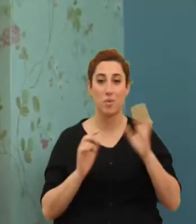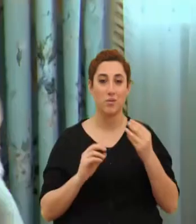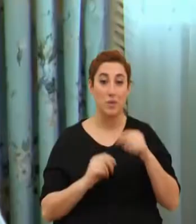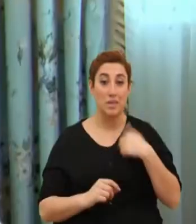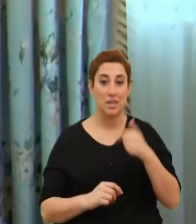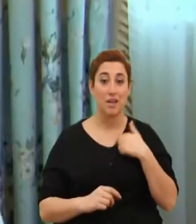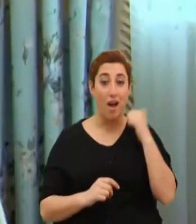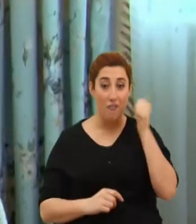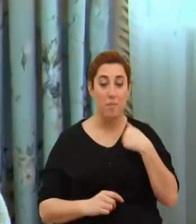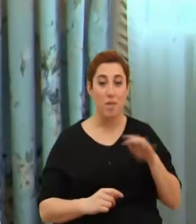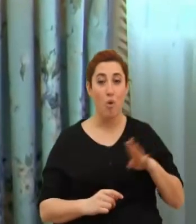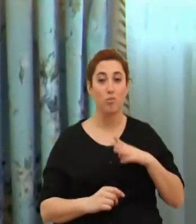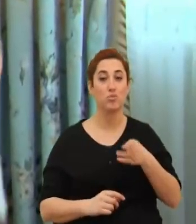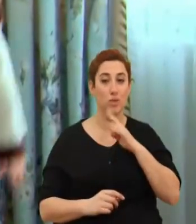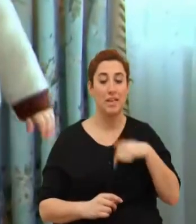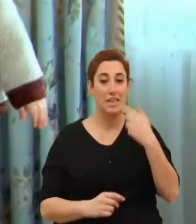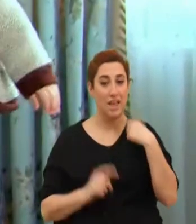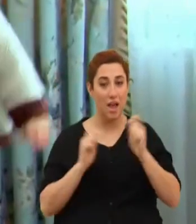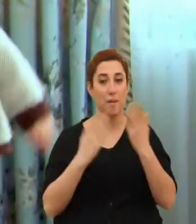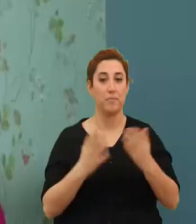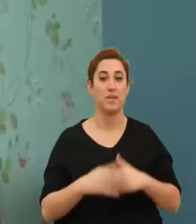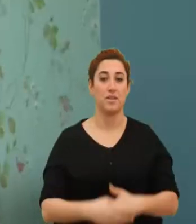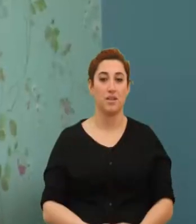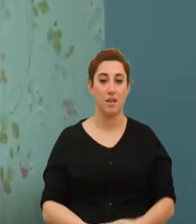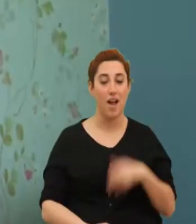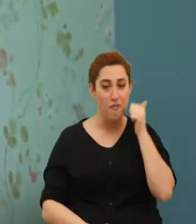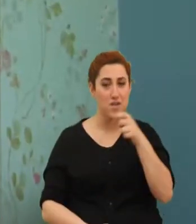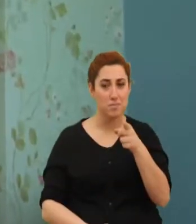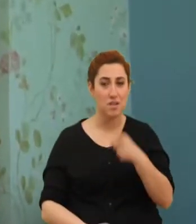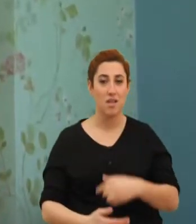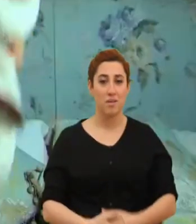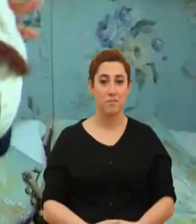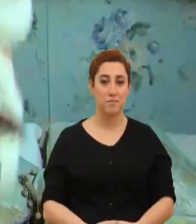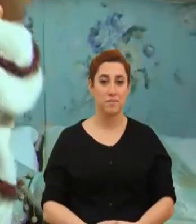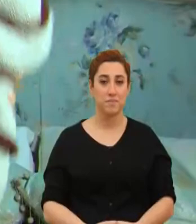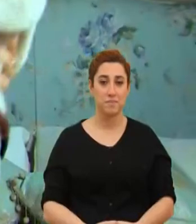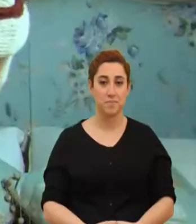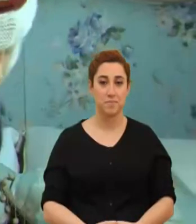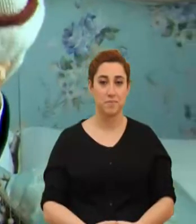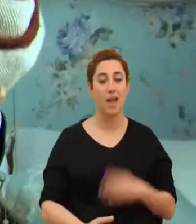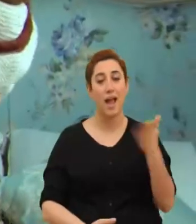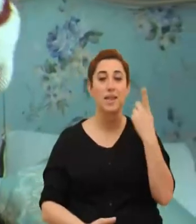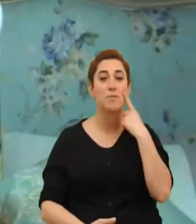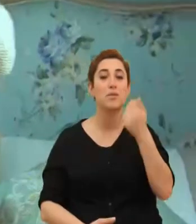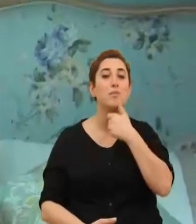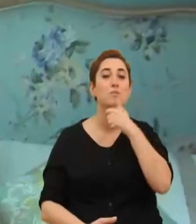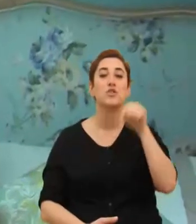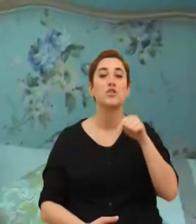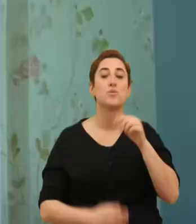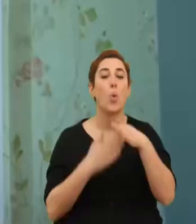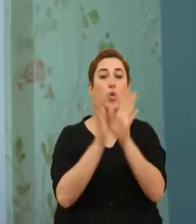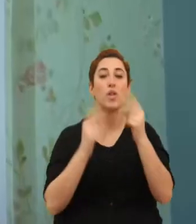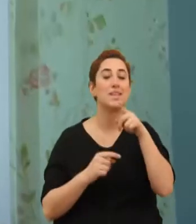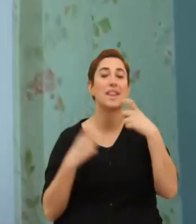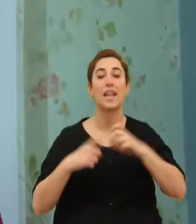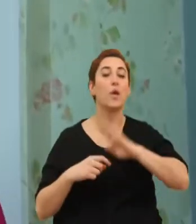Harikasın. Aferin benim oğluma, sonunda çıkarttın gazını. Aferin sana. Hadi bakalım babacığım sana ödül olarak